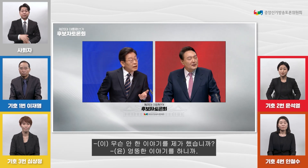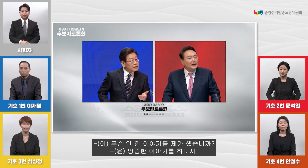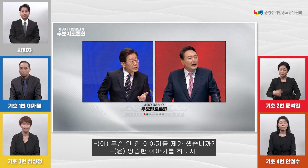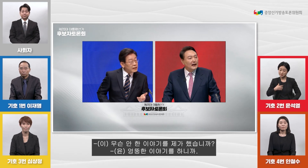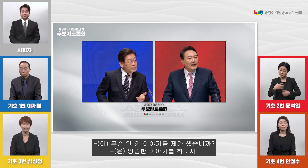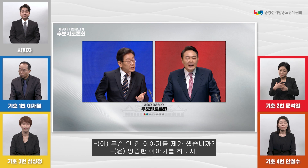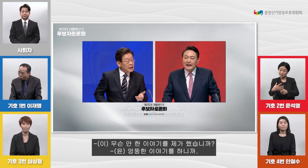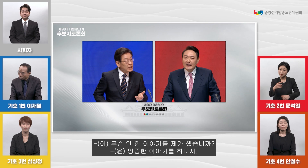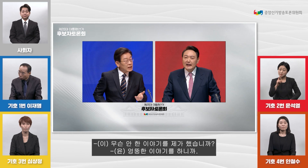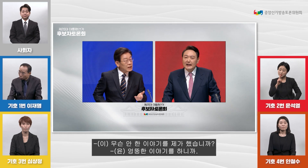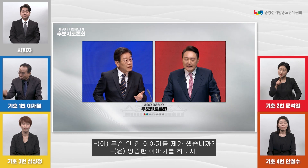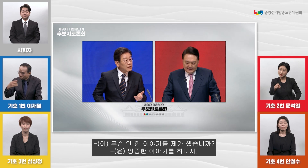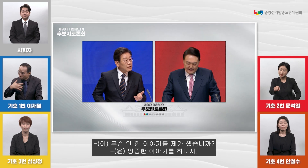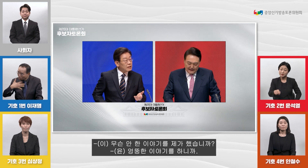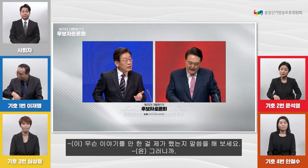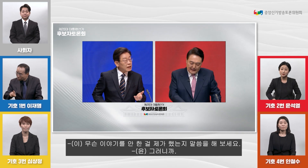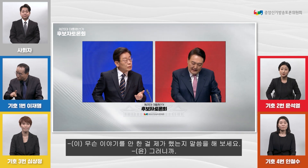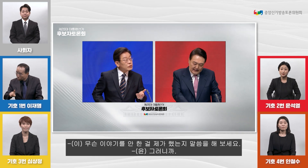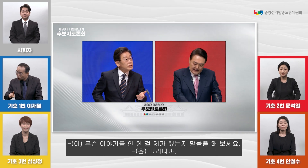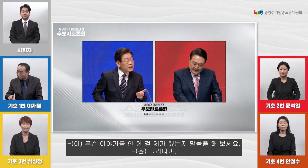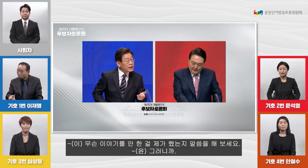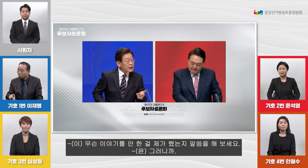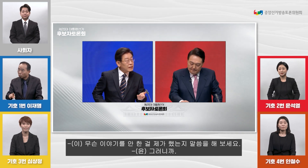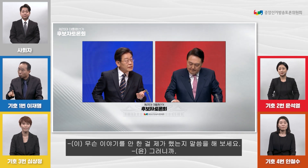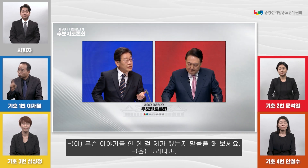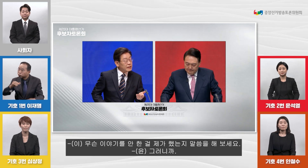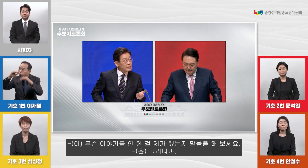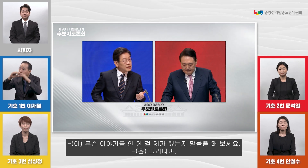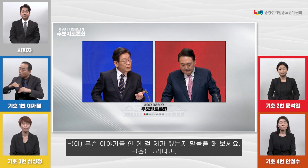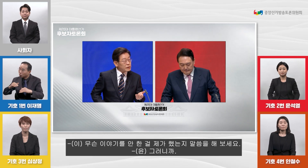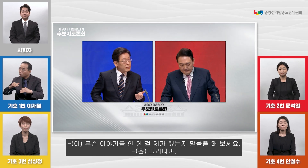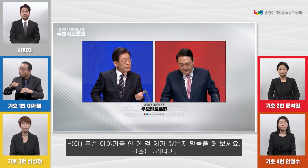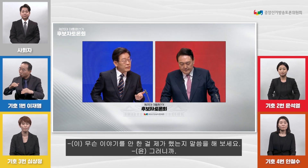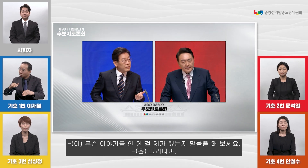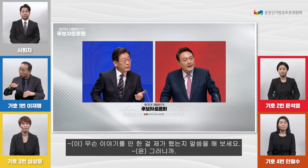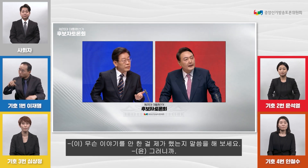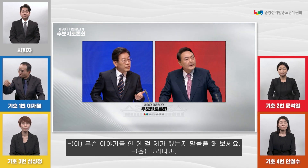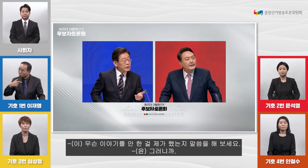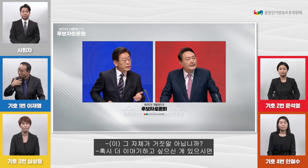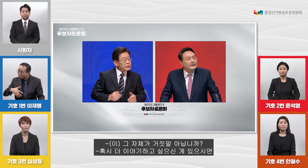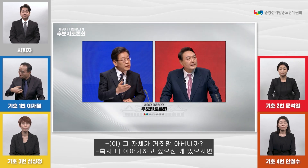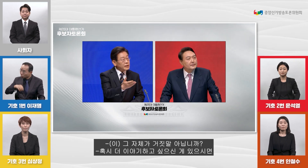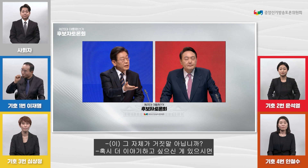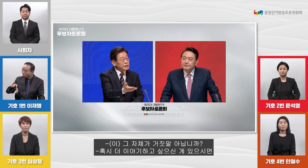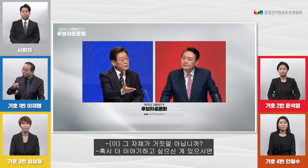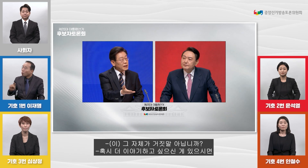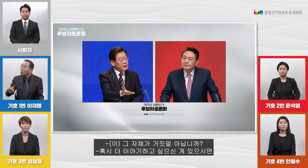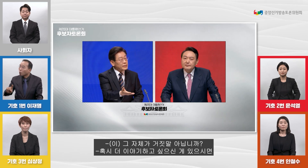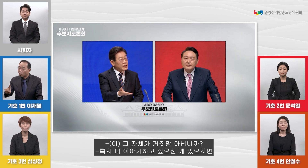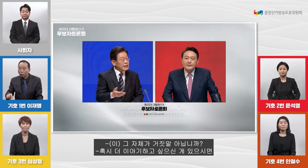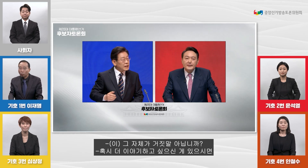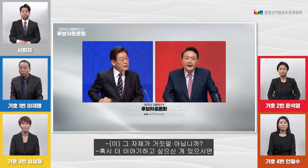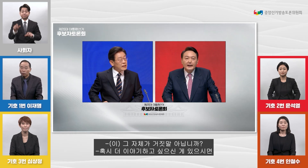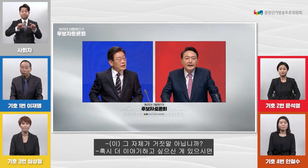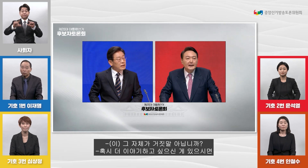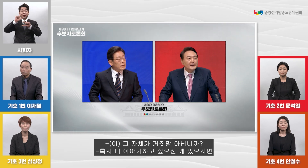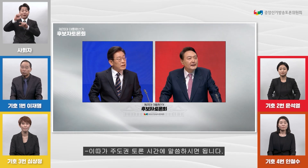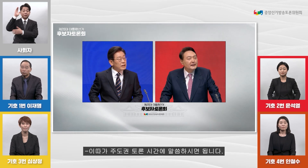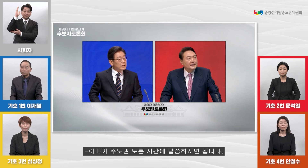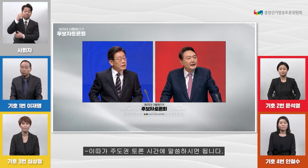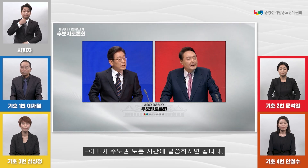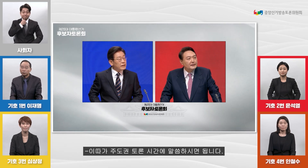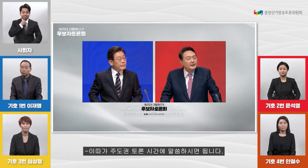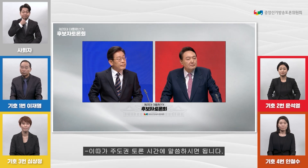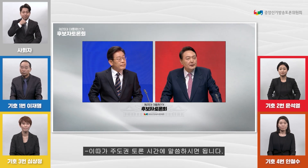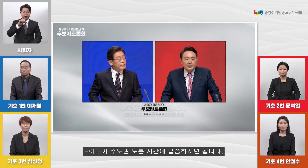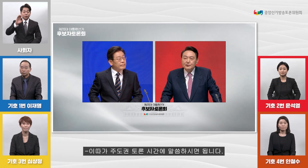얘기를 안 한 걸 제가 했습니까? 그러니까 무슨 얘기를 안 한 걸 제가 했는지 말씀해 보세요. 그 자체가 혹시 거짓말 더 아닙니까? 얘기하고 싶으신 게 있으시면